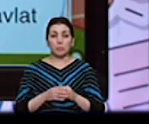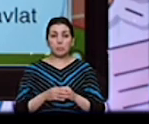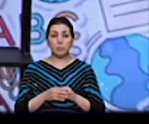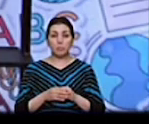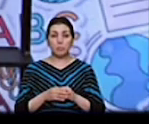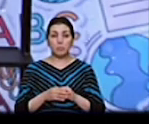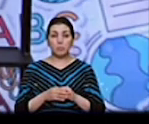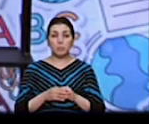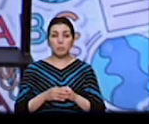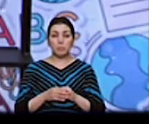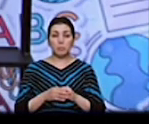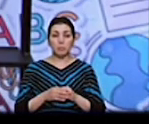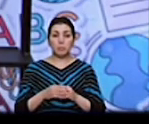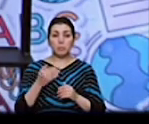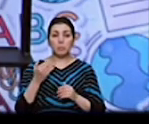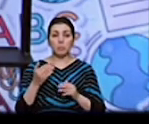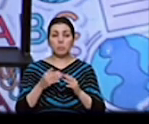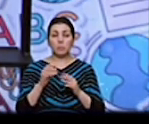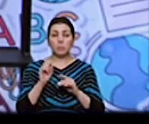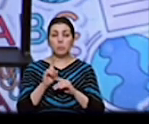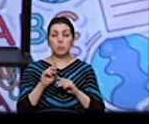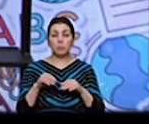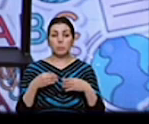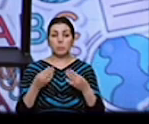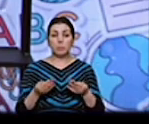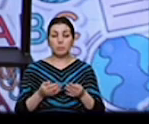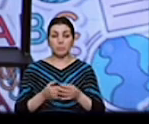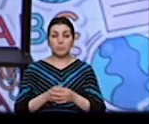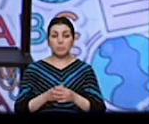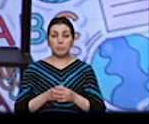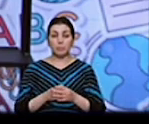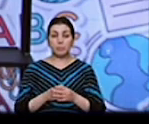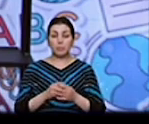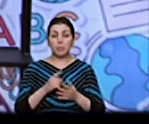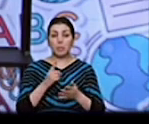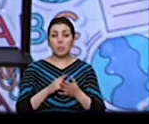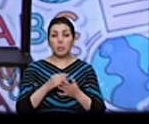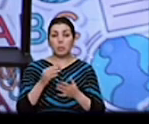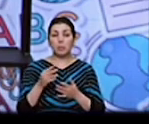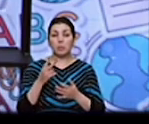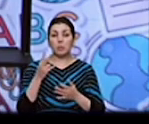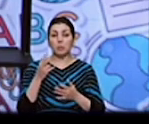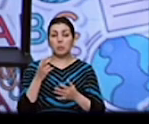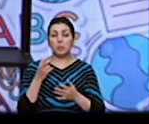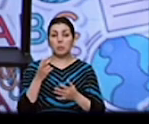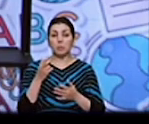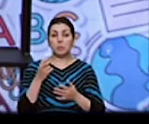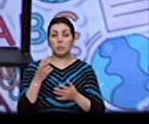xayrlashamiz. Undan avval esa sizlarga mustaqil topshiriq bersam. Darslikdagi